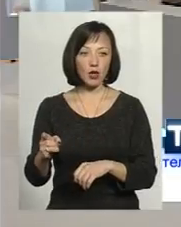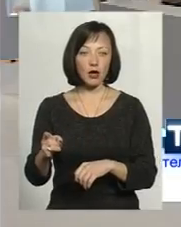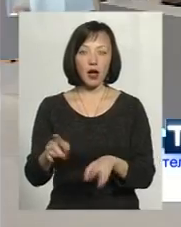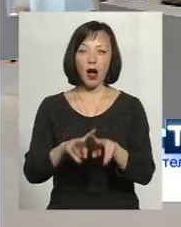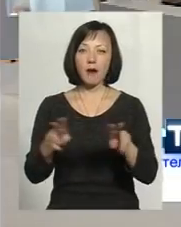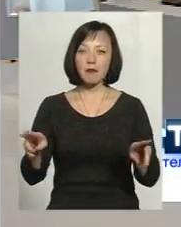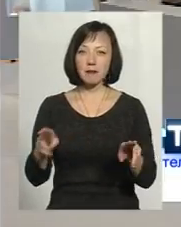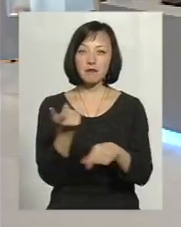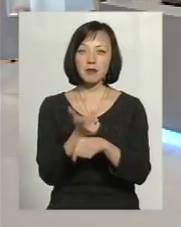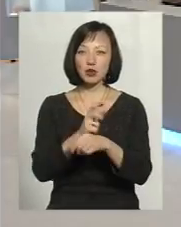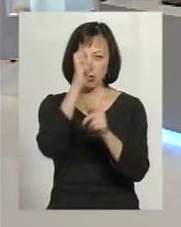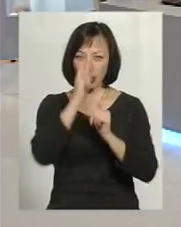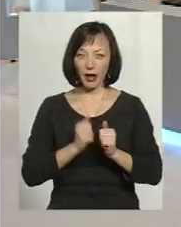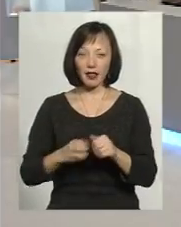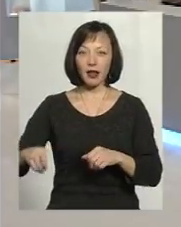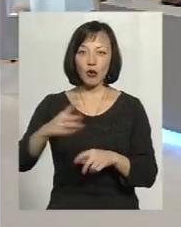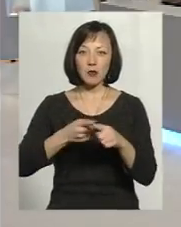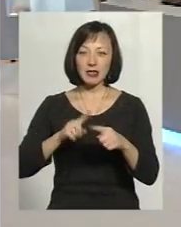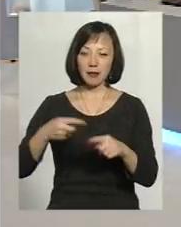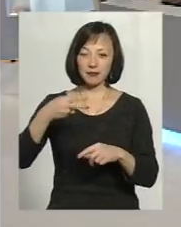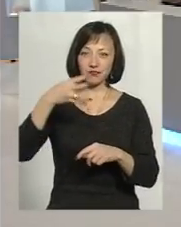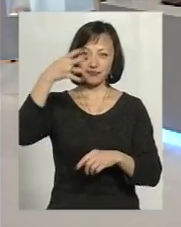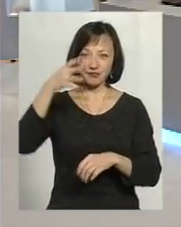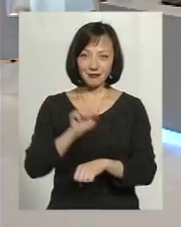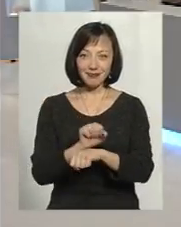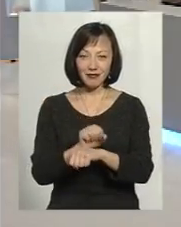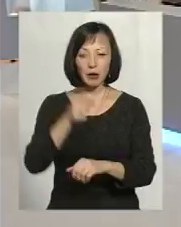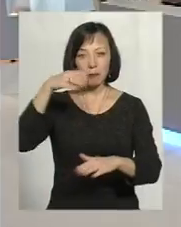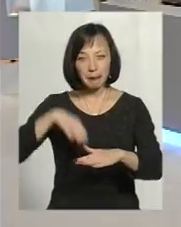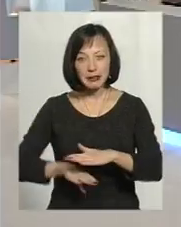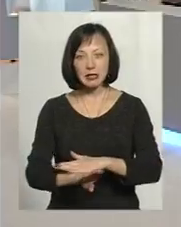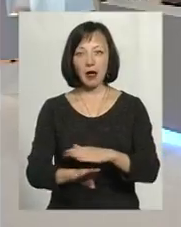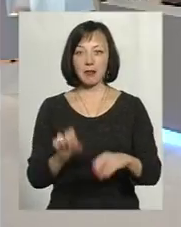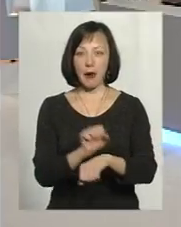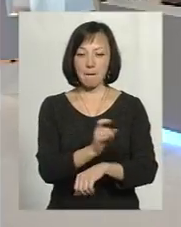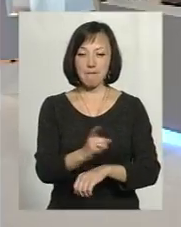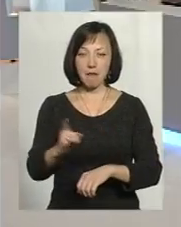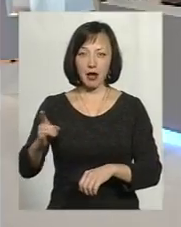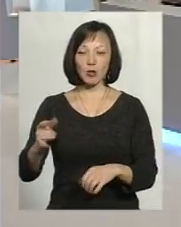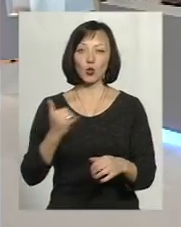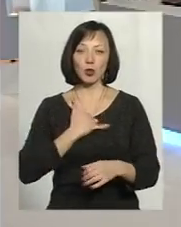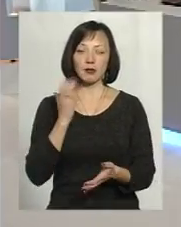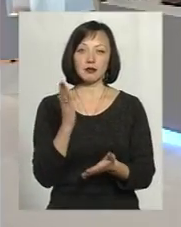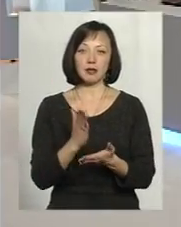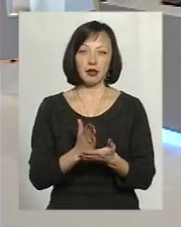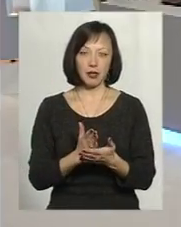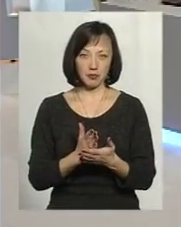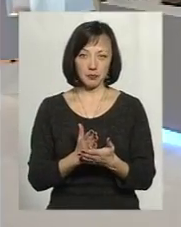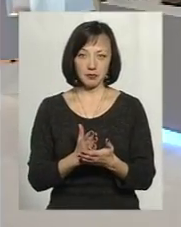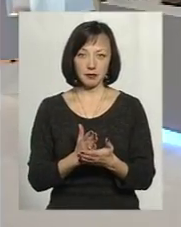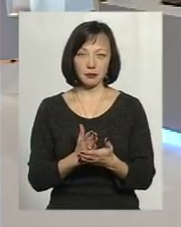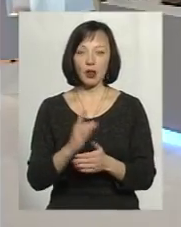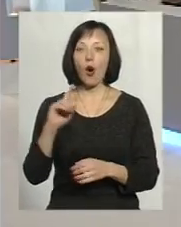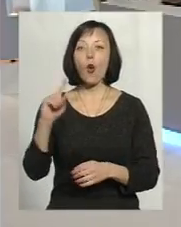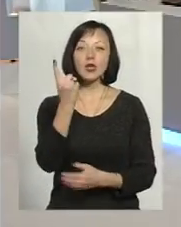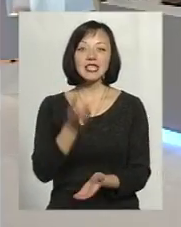типу, які є в більшості країн Європи. Це багаторівневі парковки, це підземні паркінги. У нас зараз є, скажімо, да, один